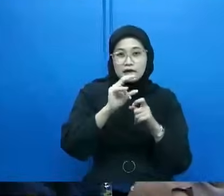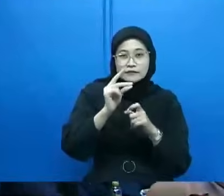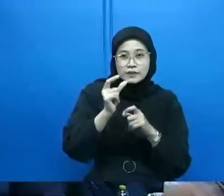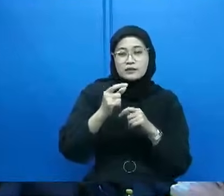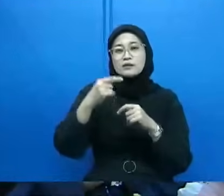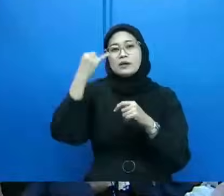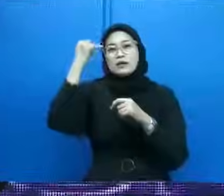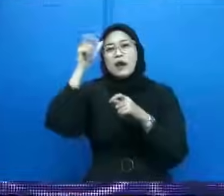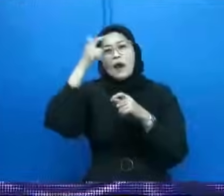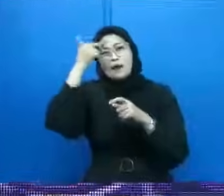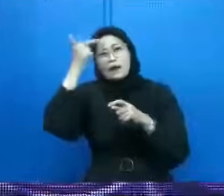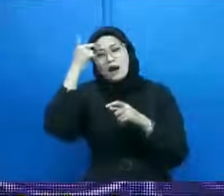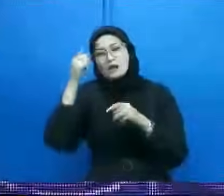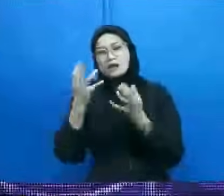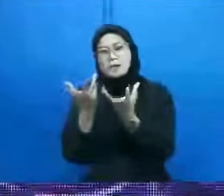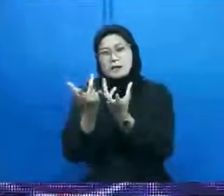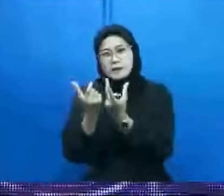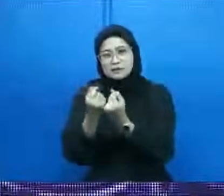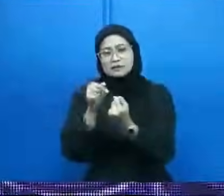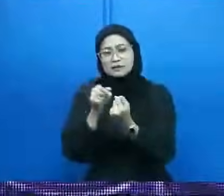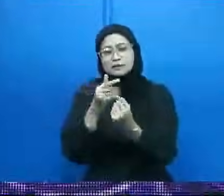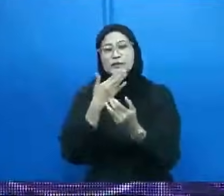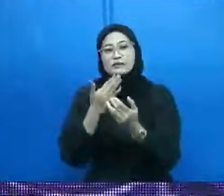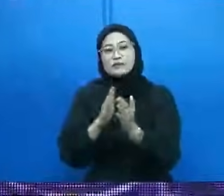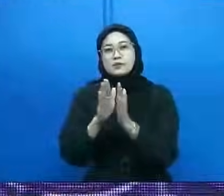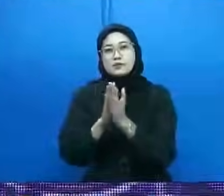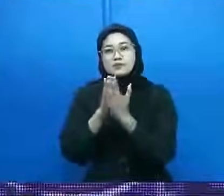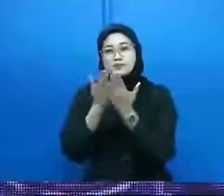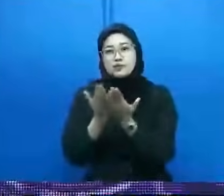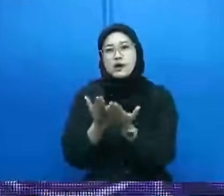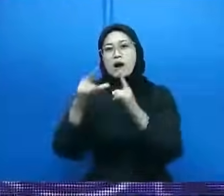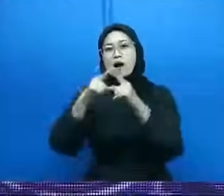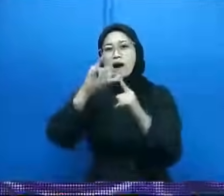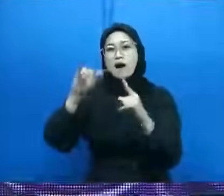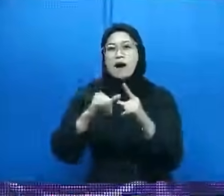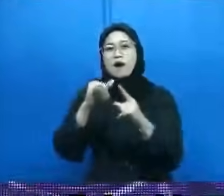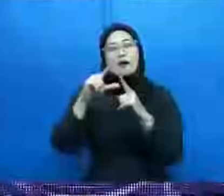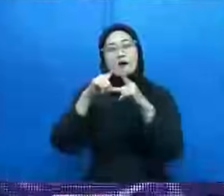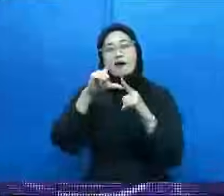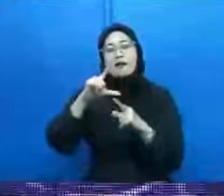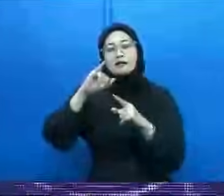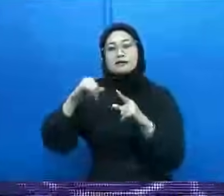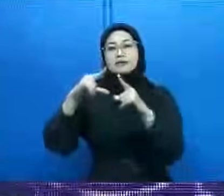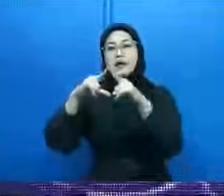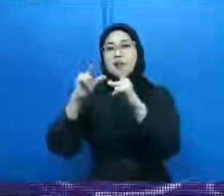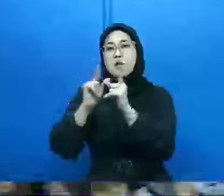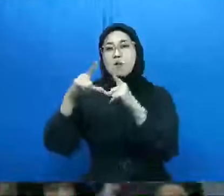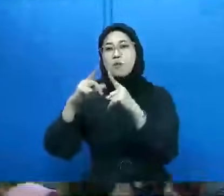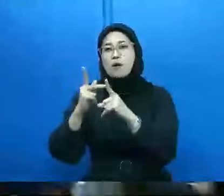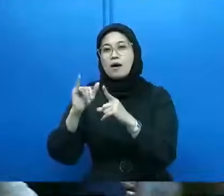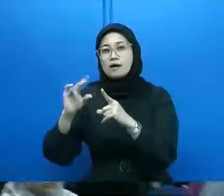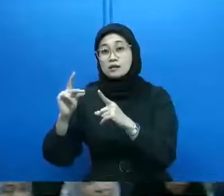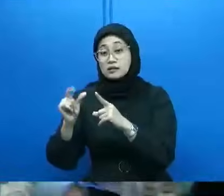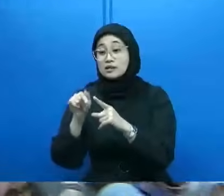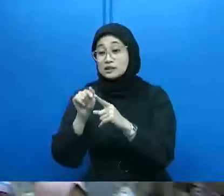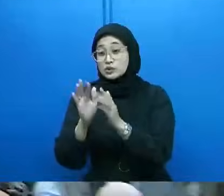matematika. Buka kitabnya Syekh Tantawi Jawahir. Nama kitabnya Al-Jawahir. Lihat bagian bab terakhirnya. Di situ ada